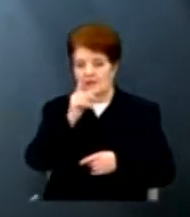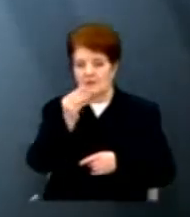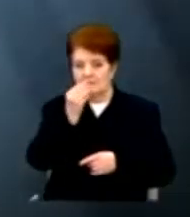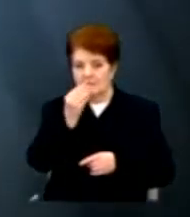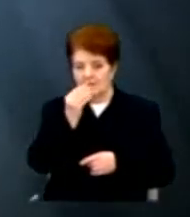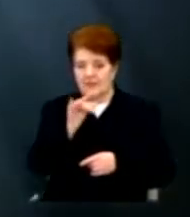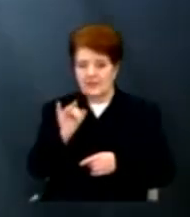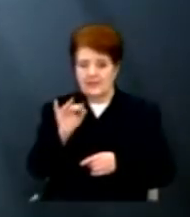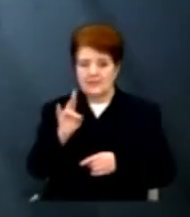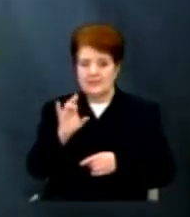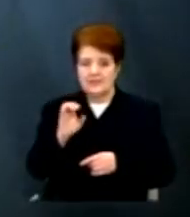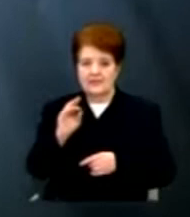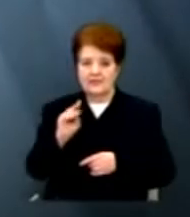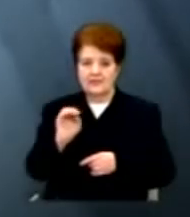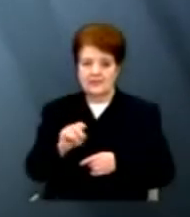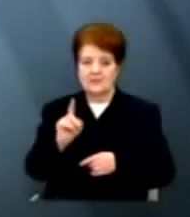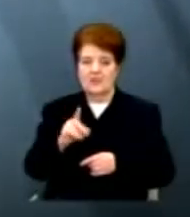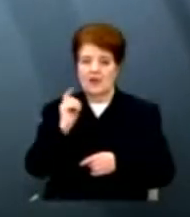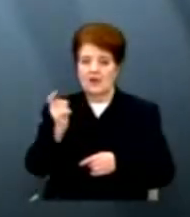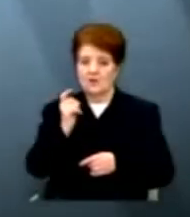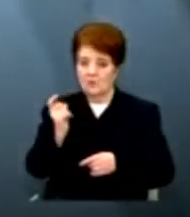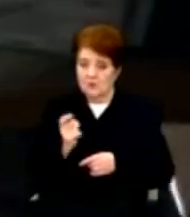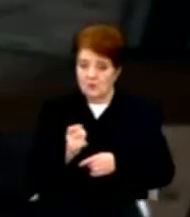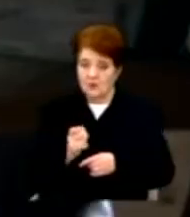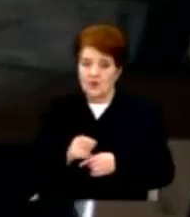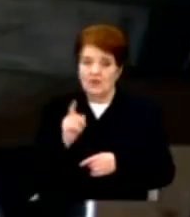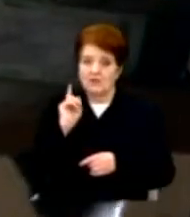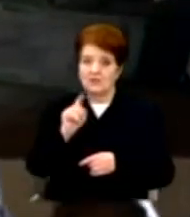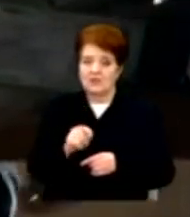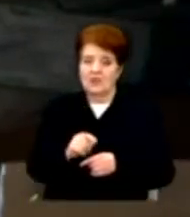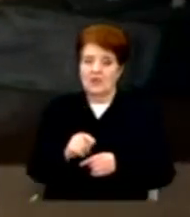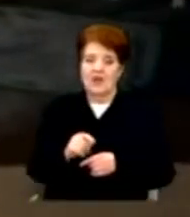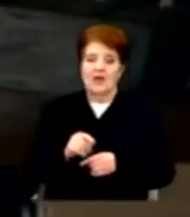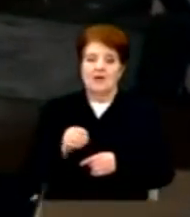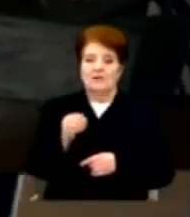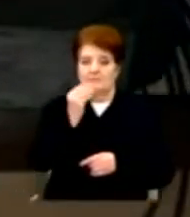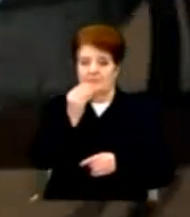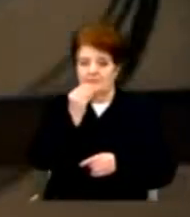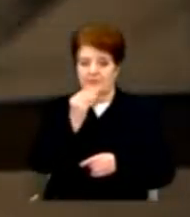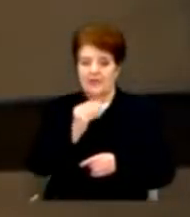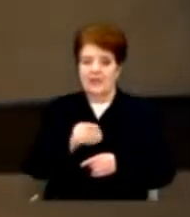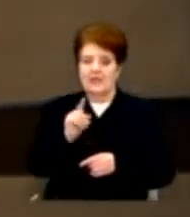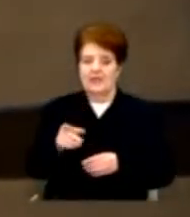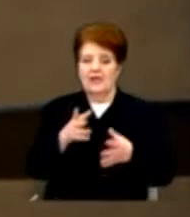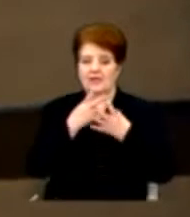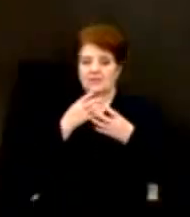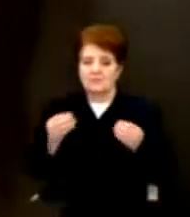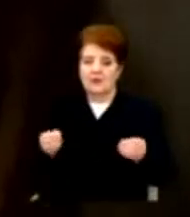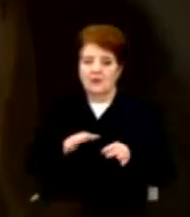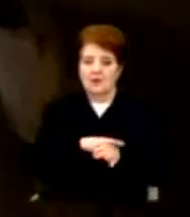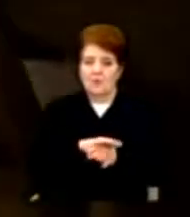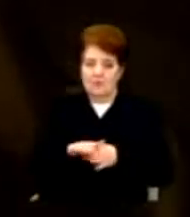Combaterea dăunătorilor în ferme și chimizarea agriculturii lipsesc simpaticele păsări de hrană. Bufnițele pitice au dispărut aproape